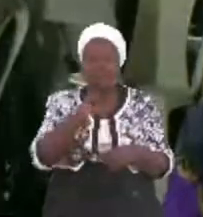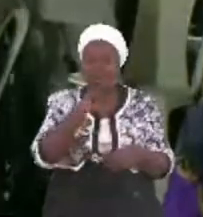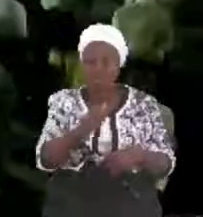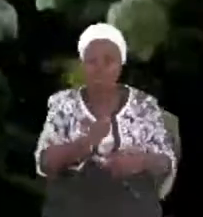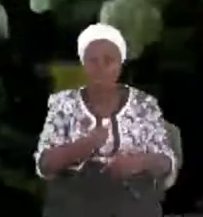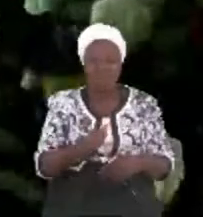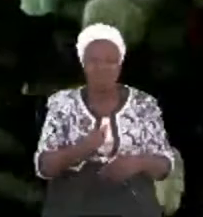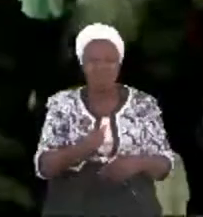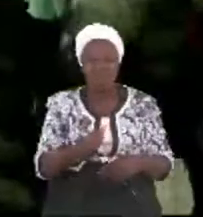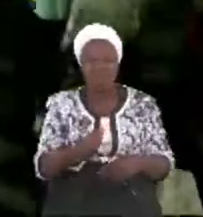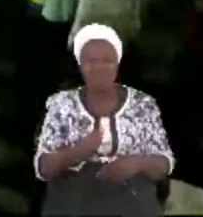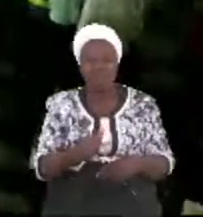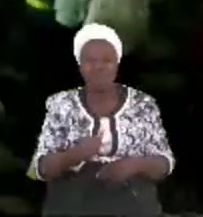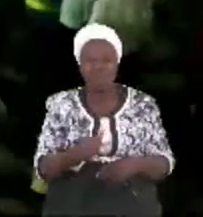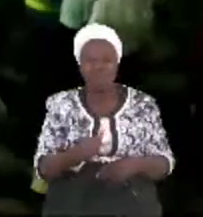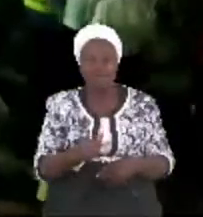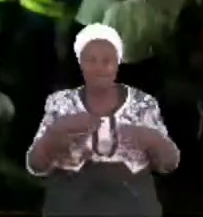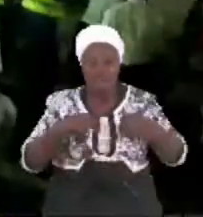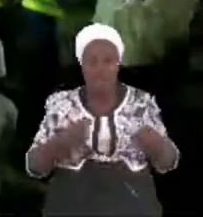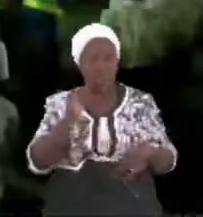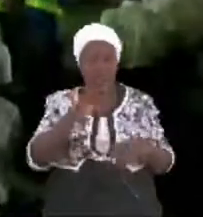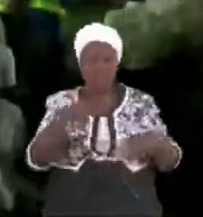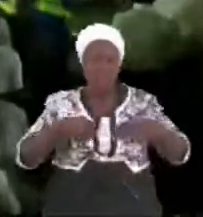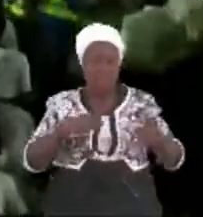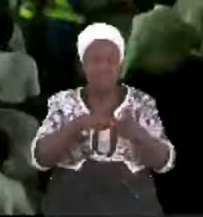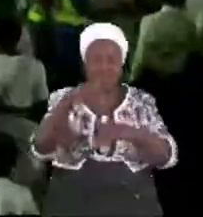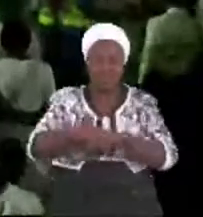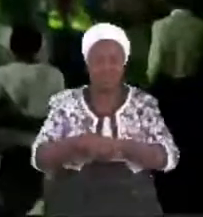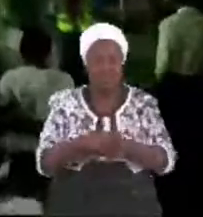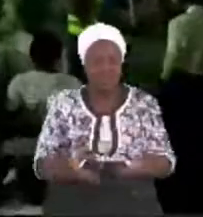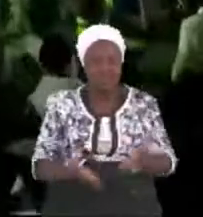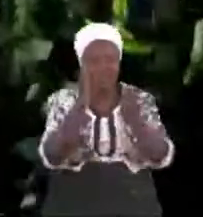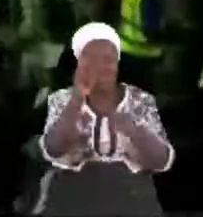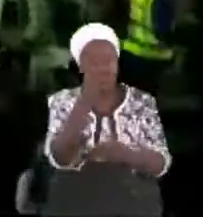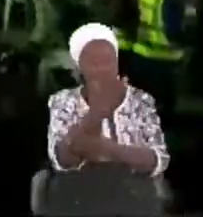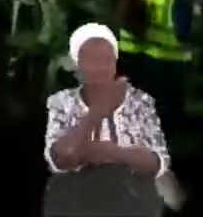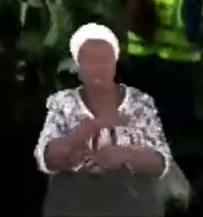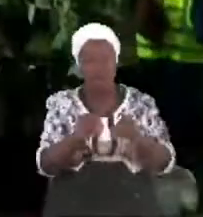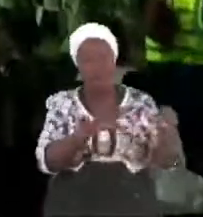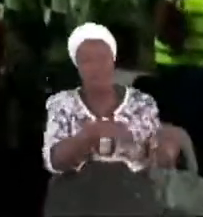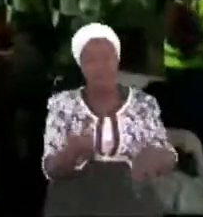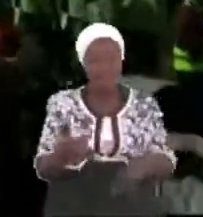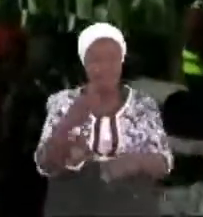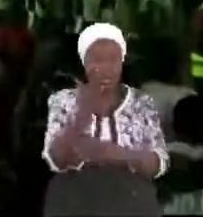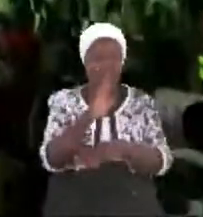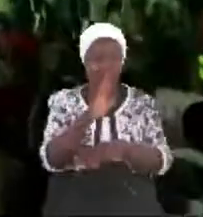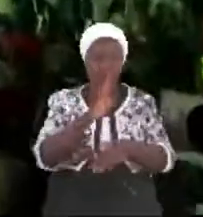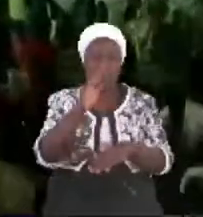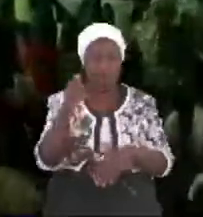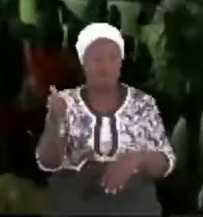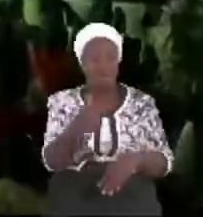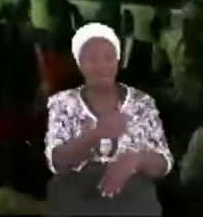l'incurable sera guéri ce soir. Lève une main et impose-toi l'autre main là où tu as le